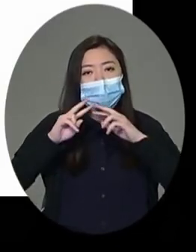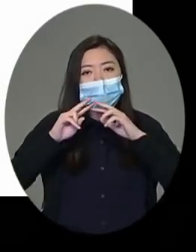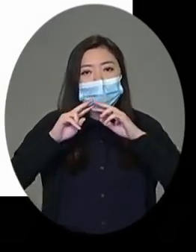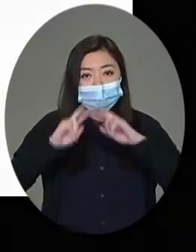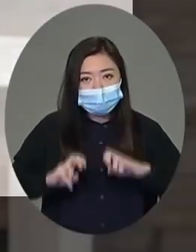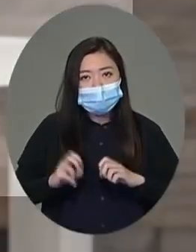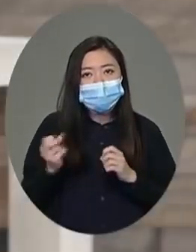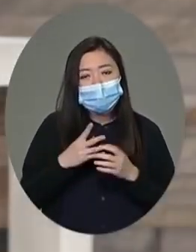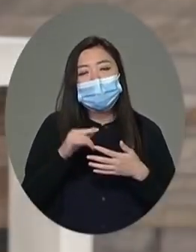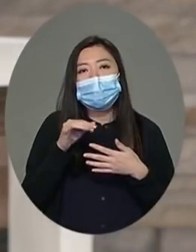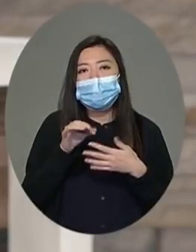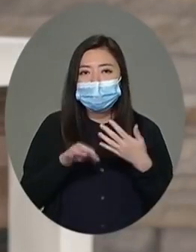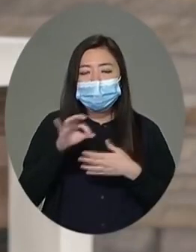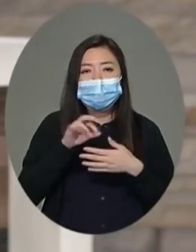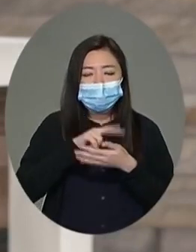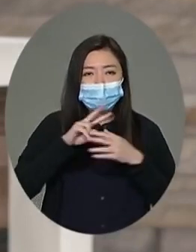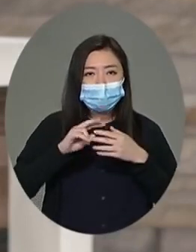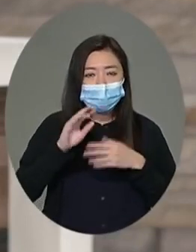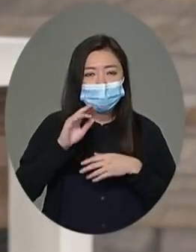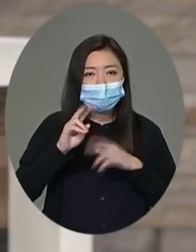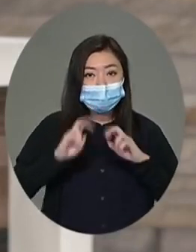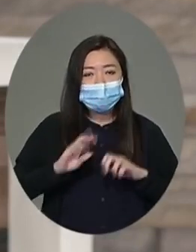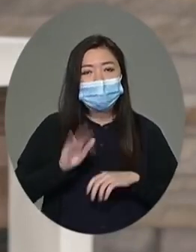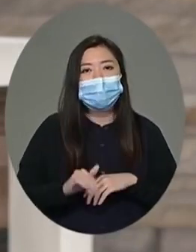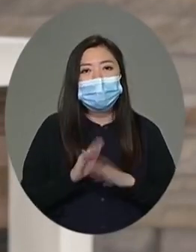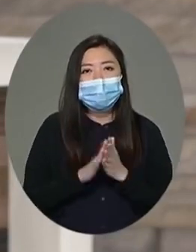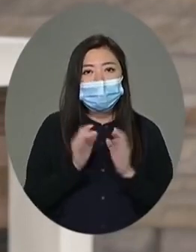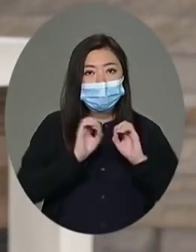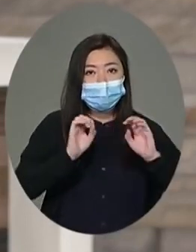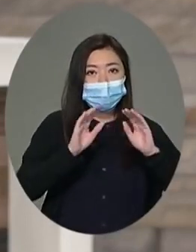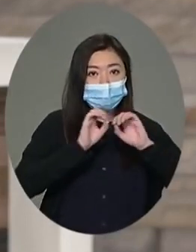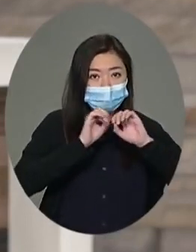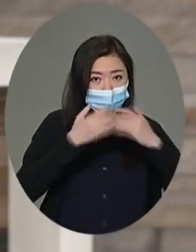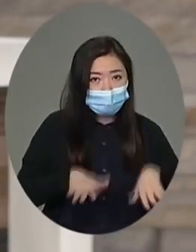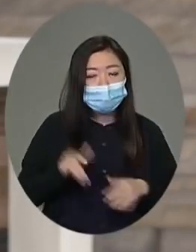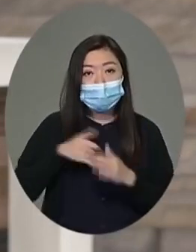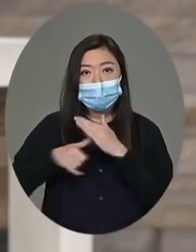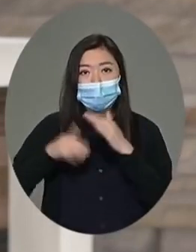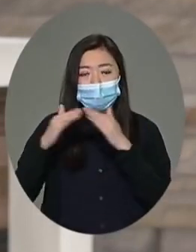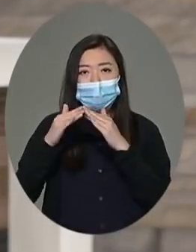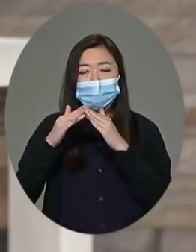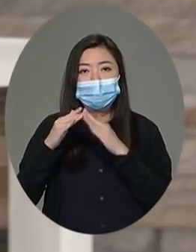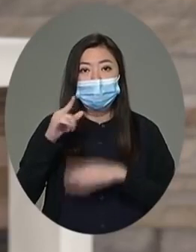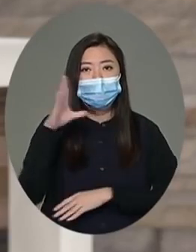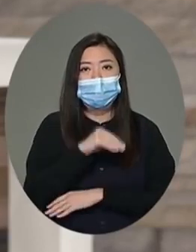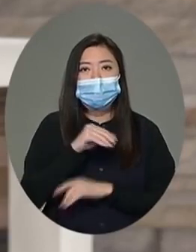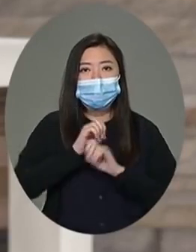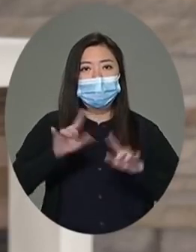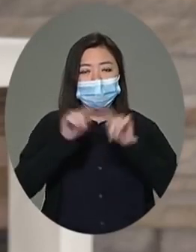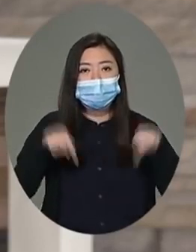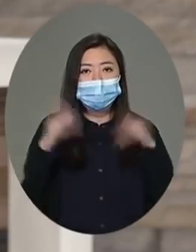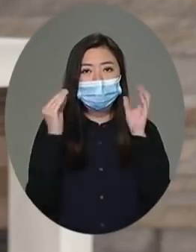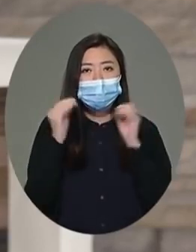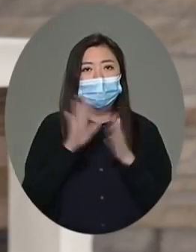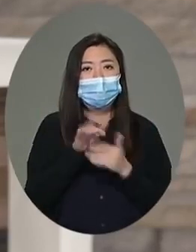查，但審計報告公布當晚，入境處罕有發新聞稿反駁，指每宗假結婚個